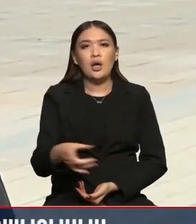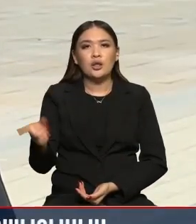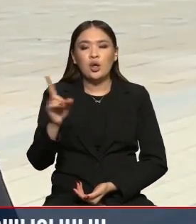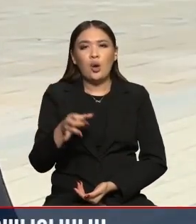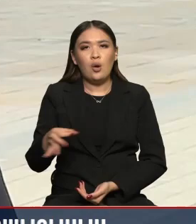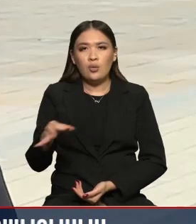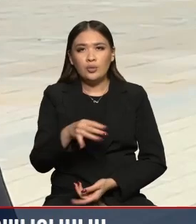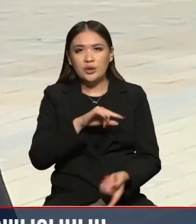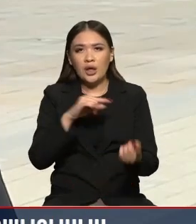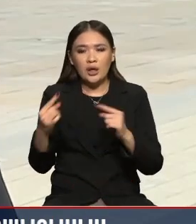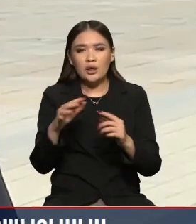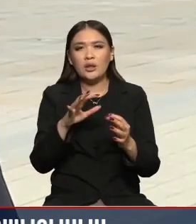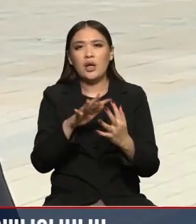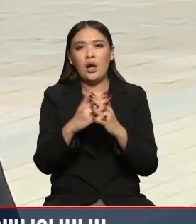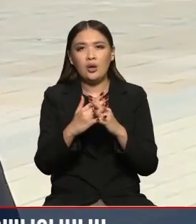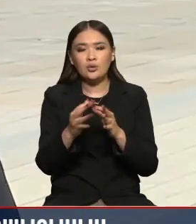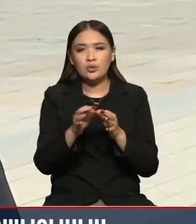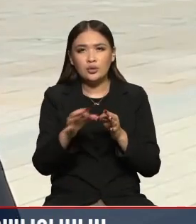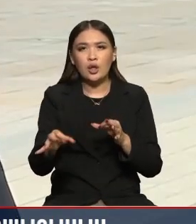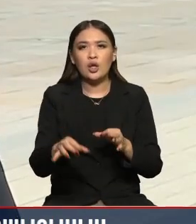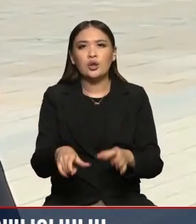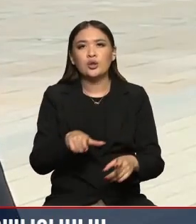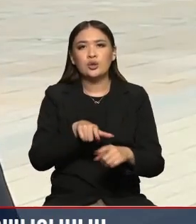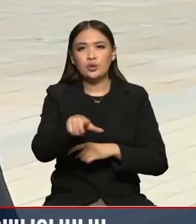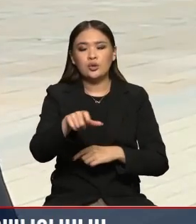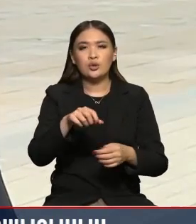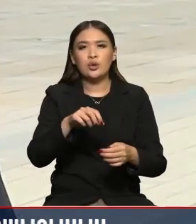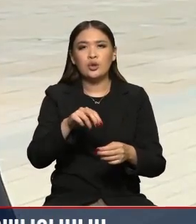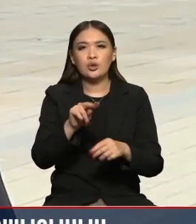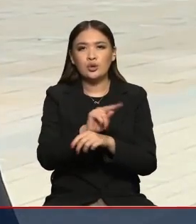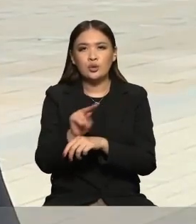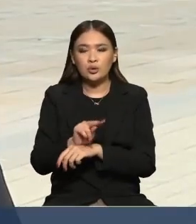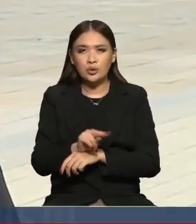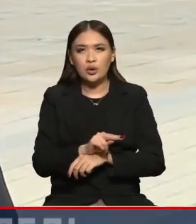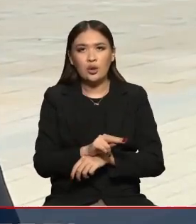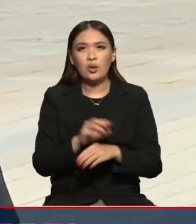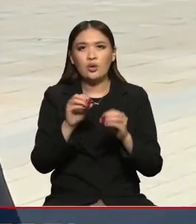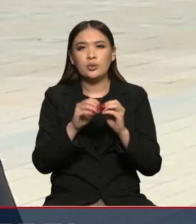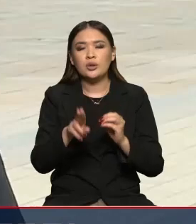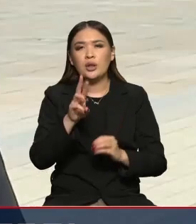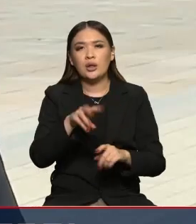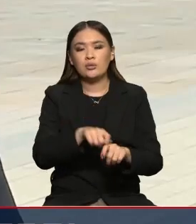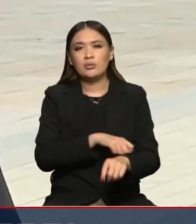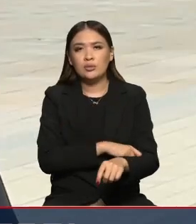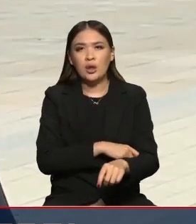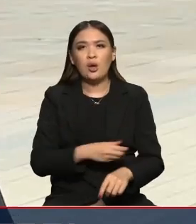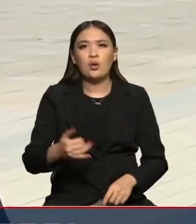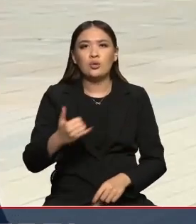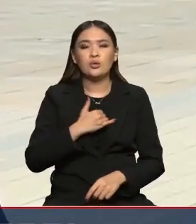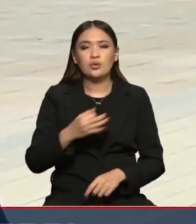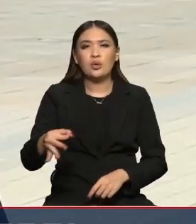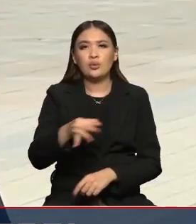облыс аралық жолдарды жөндеуге 10 мың шақырымға жеткізу мақсатында біздің облысқа тиесілі